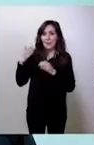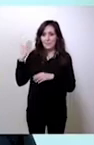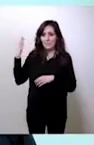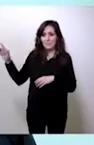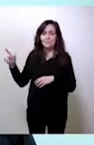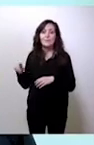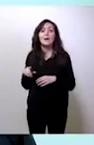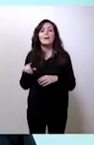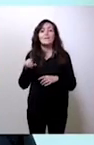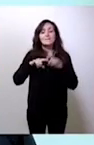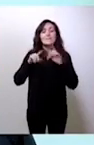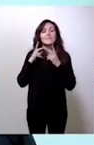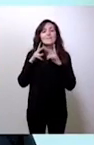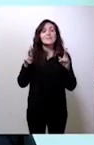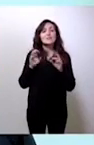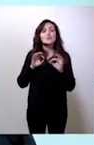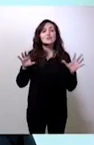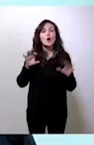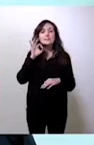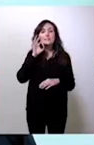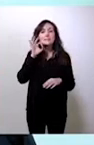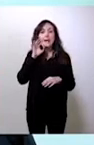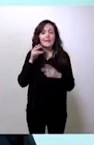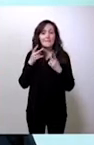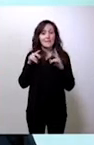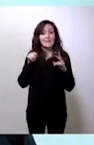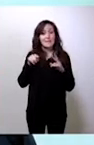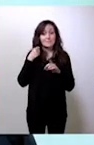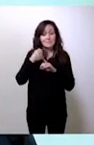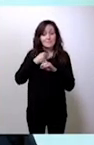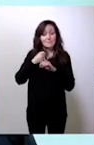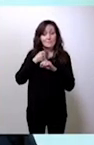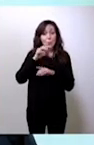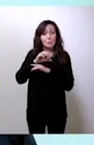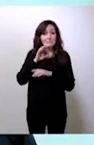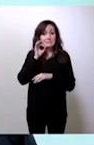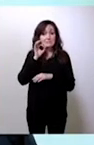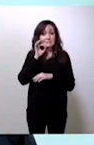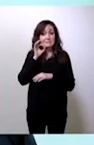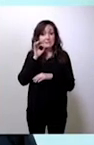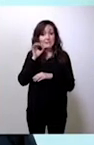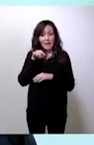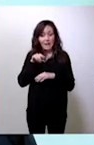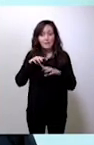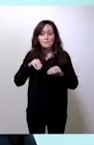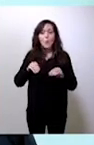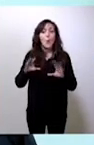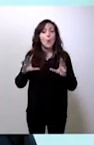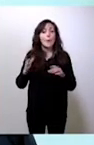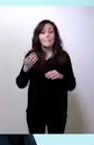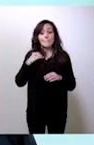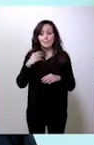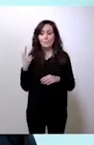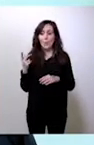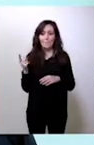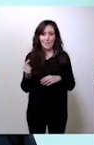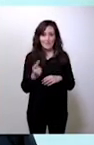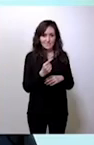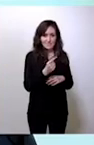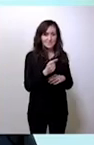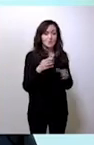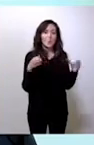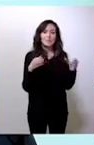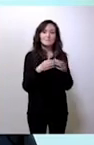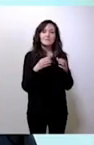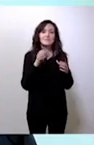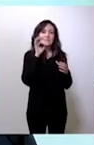La lutte de Bordeaux contre le sida se déploie à travers 3 partenaires principaux, le collectif SIDA